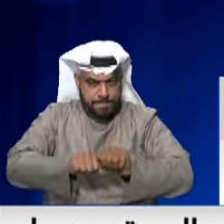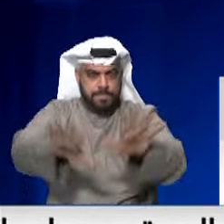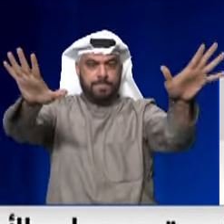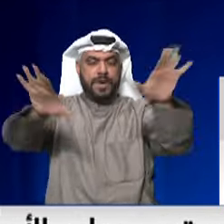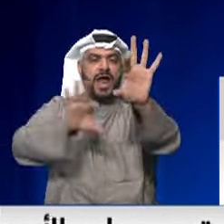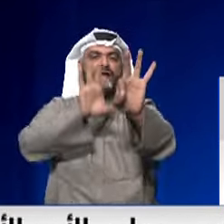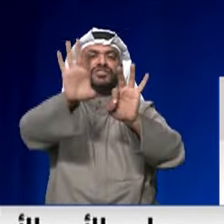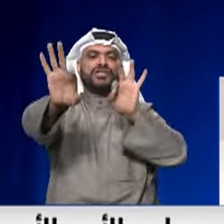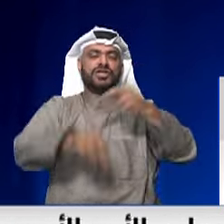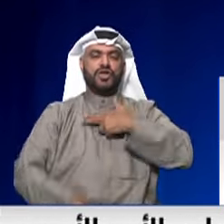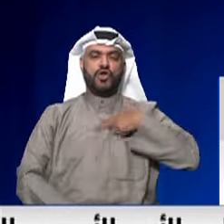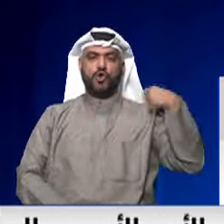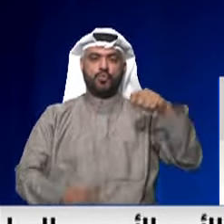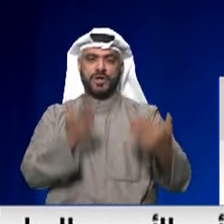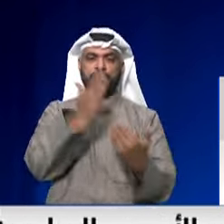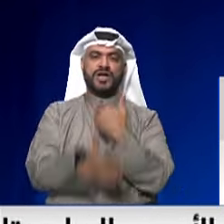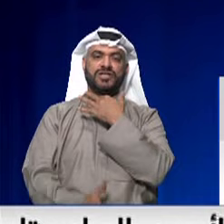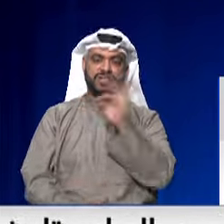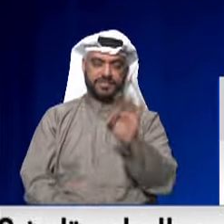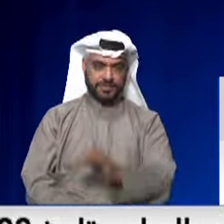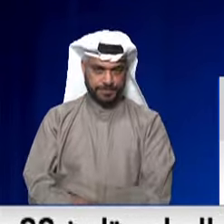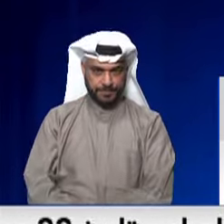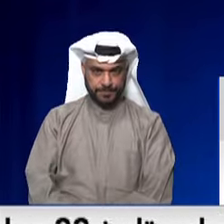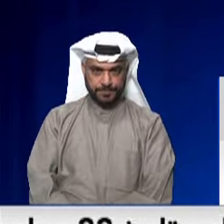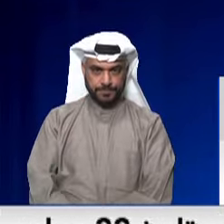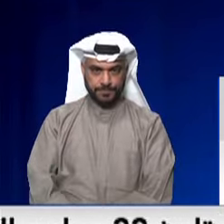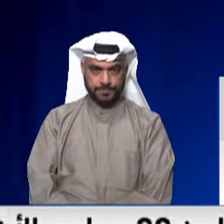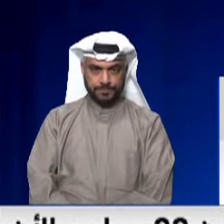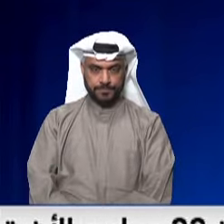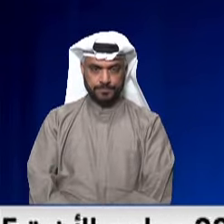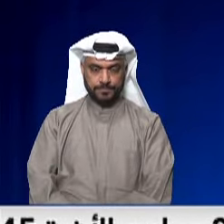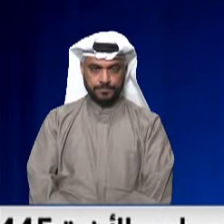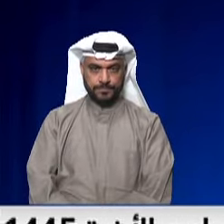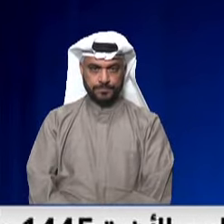لتشكيل الوزارة على النحو التالي: